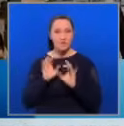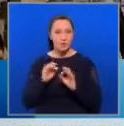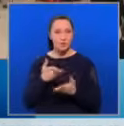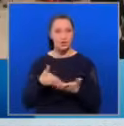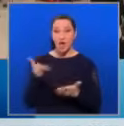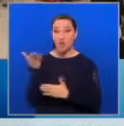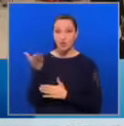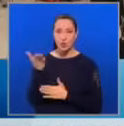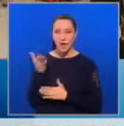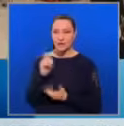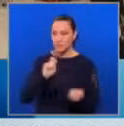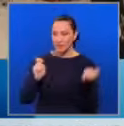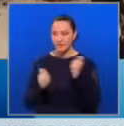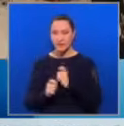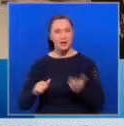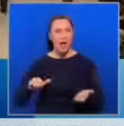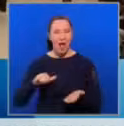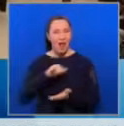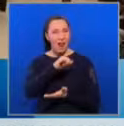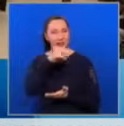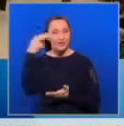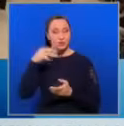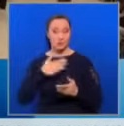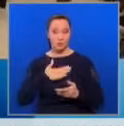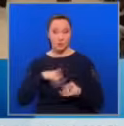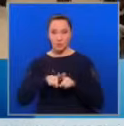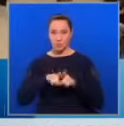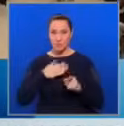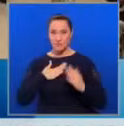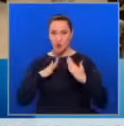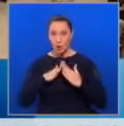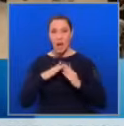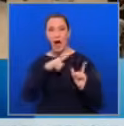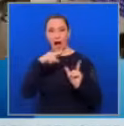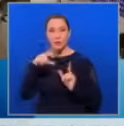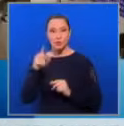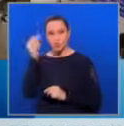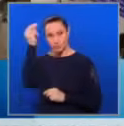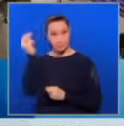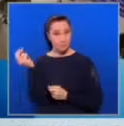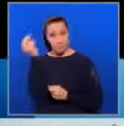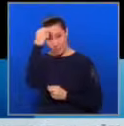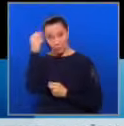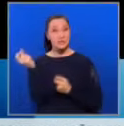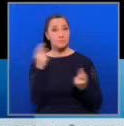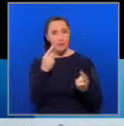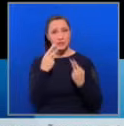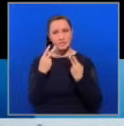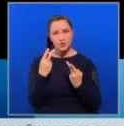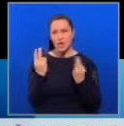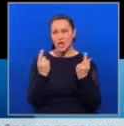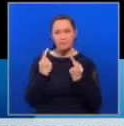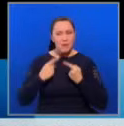част от тях са превърнали летището в свой дом от кадри които българите ни изпратиха се вижда че те играят различни игри за да